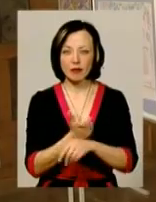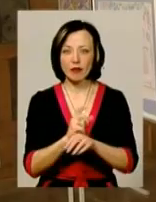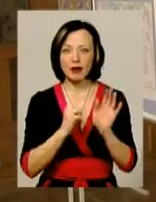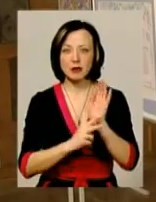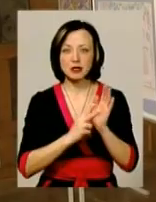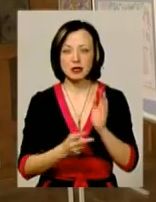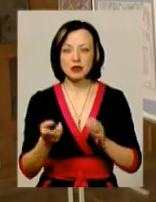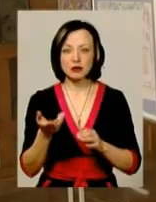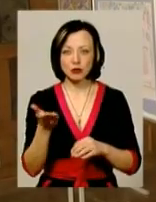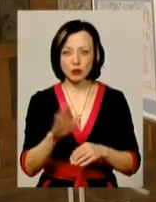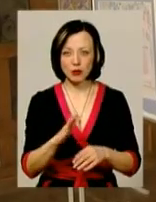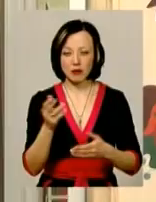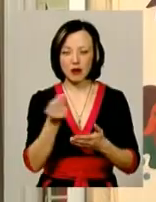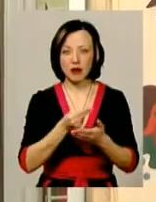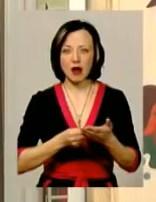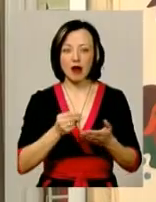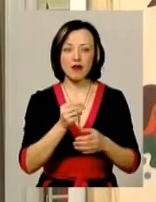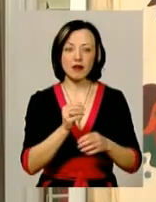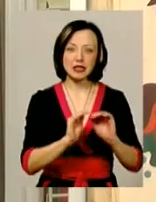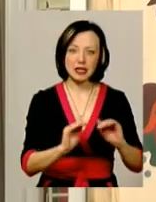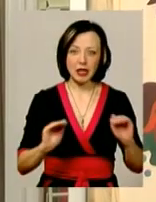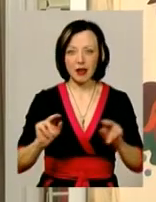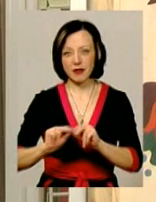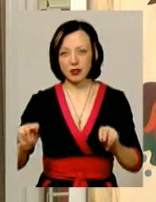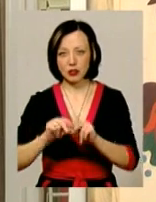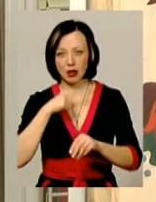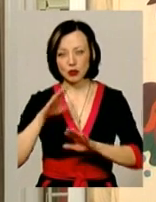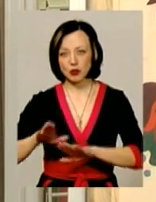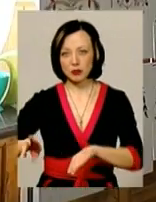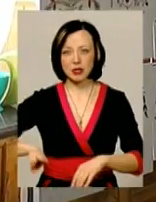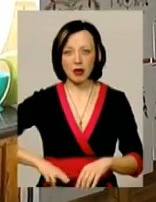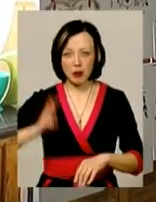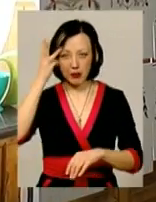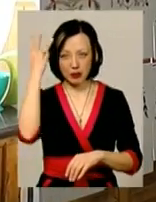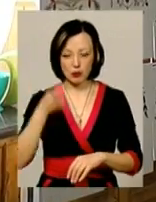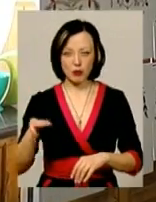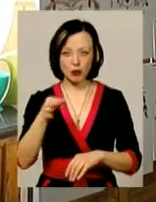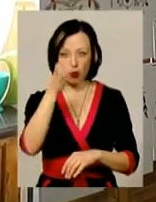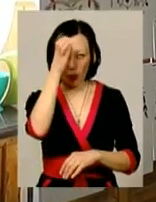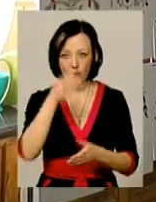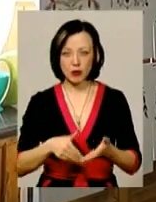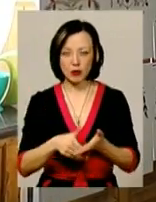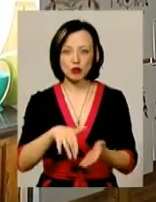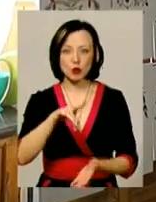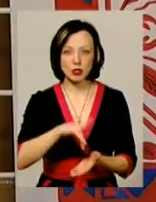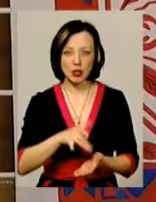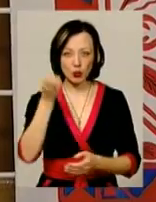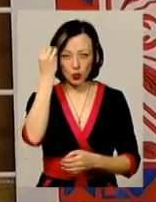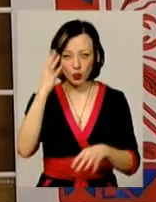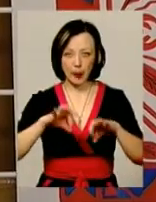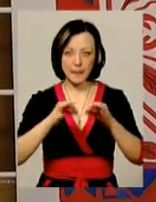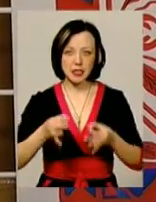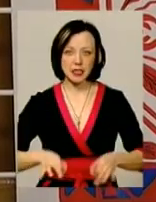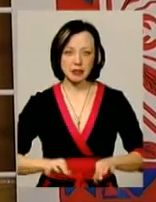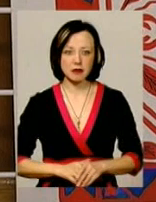70 робіт викладачів та вихованців художніх шкіл краю, каже заступник директора Хмельницького обласного науково-методичного центру культури та